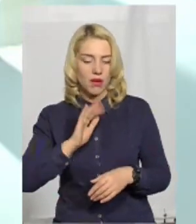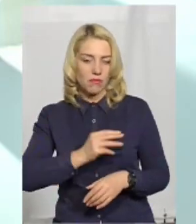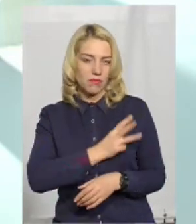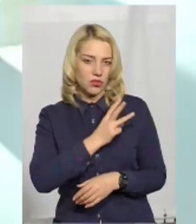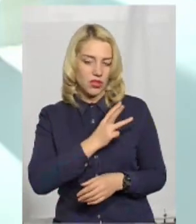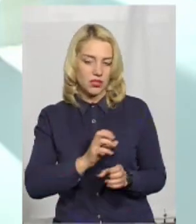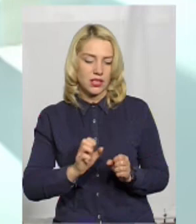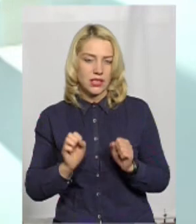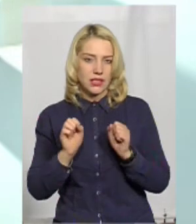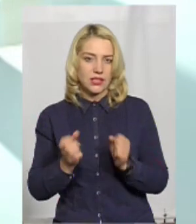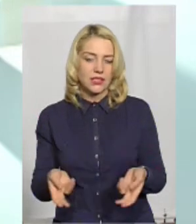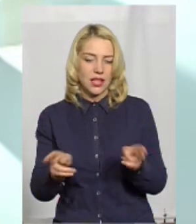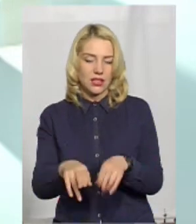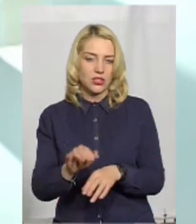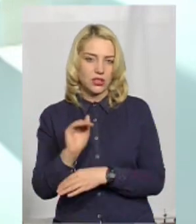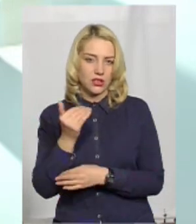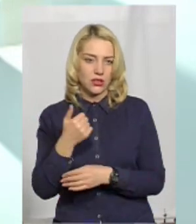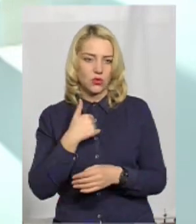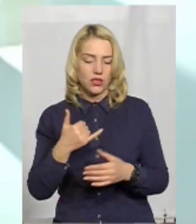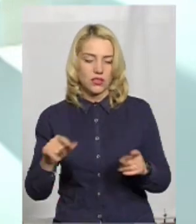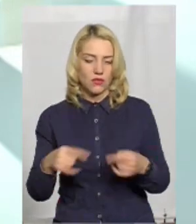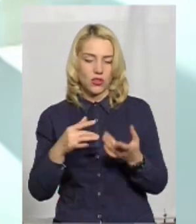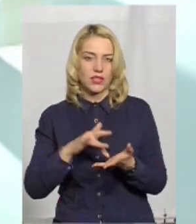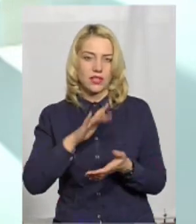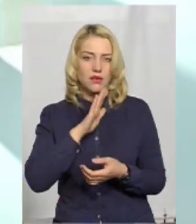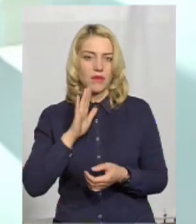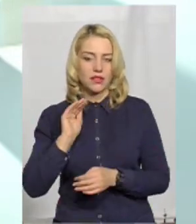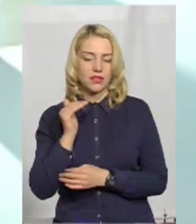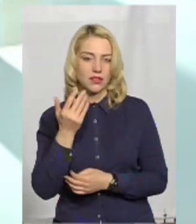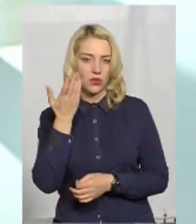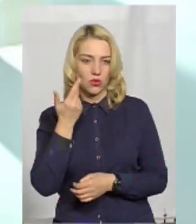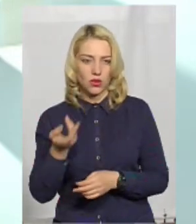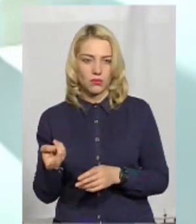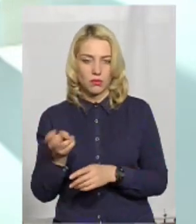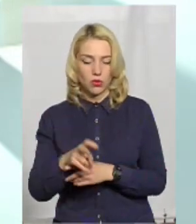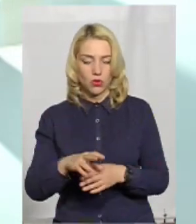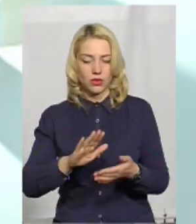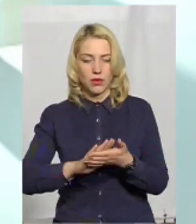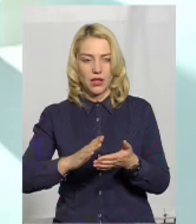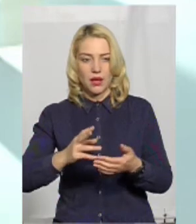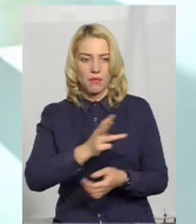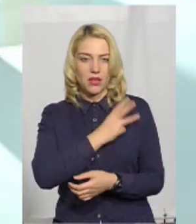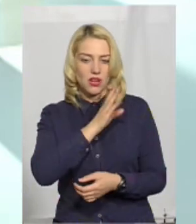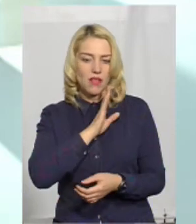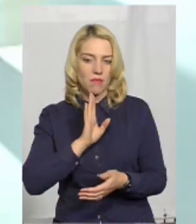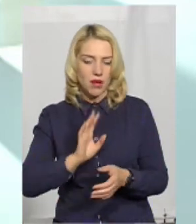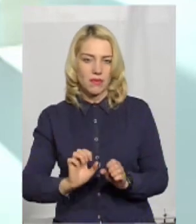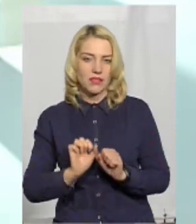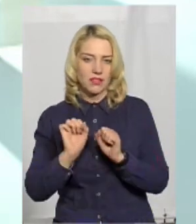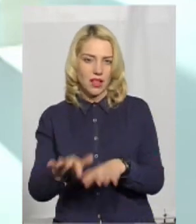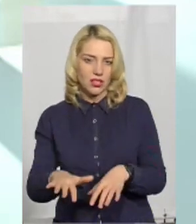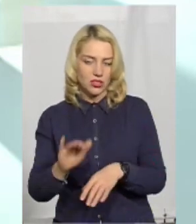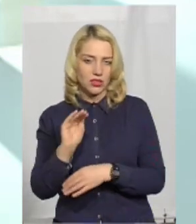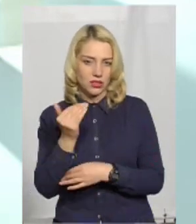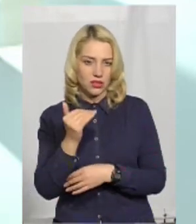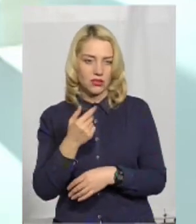залишити дитину. У нас в області створений центр матері і дитини. І коли ми приходимо уже підписувати бажання мами залишити,